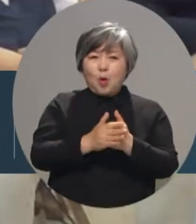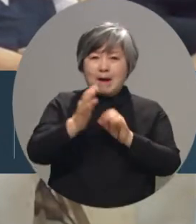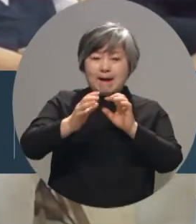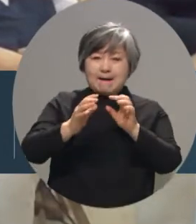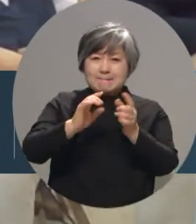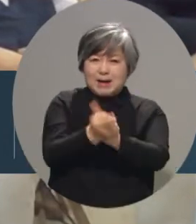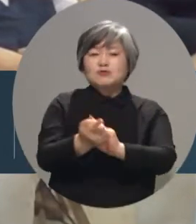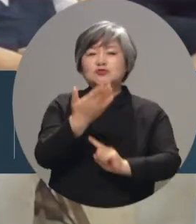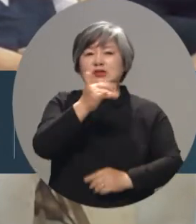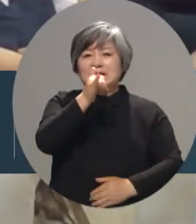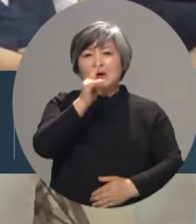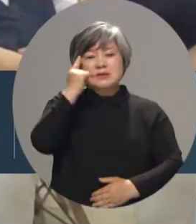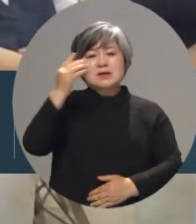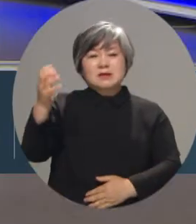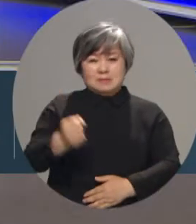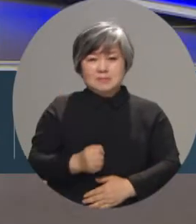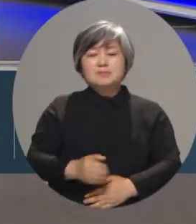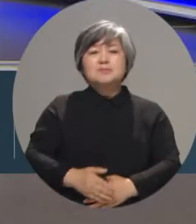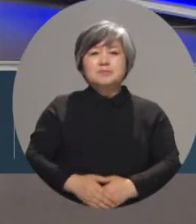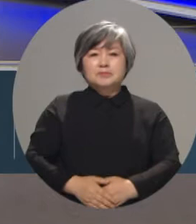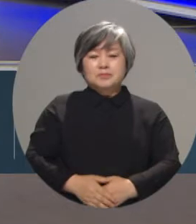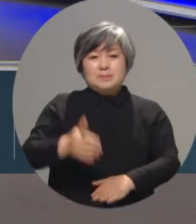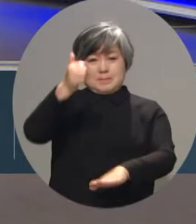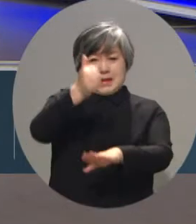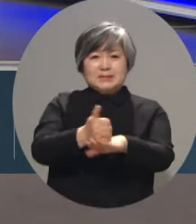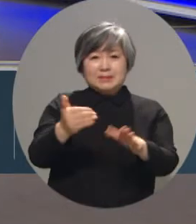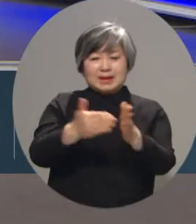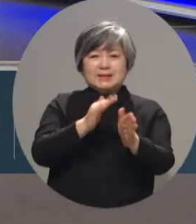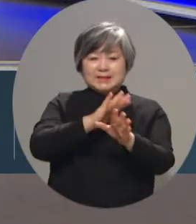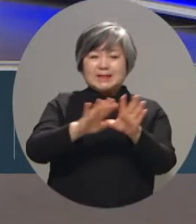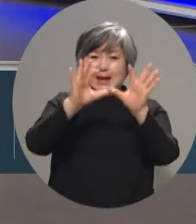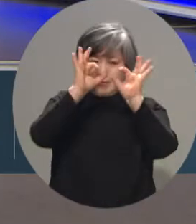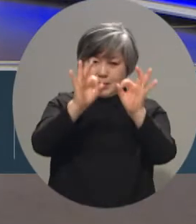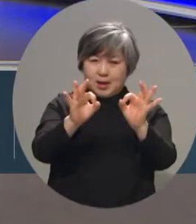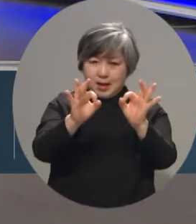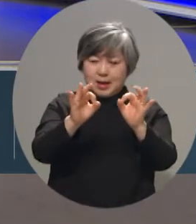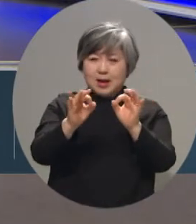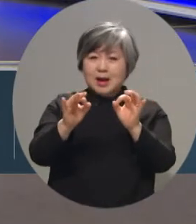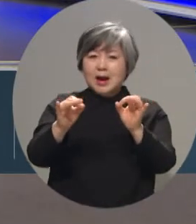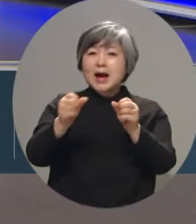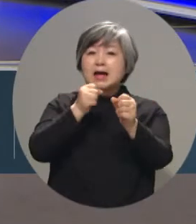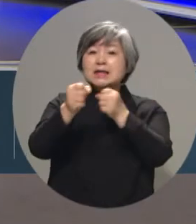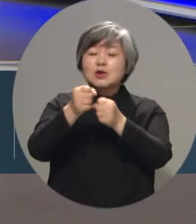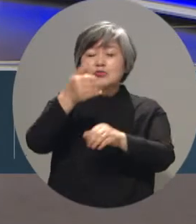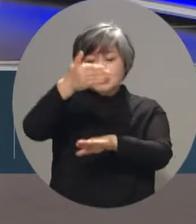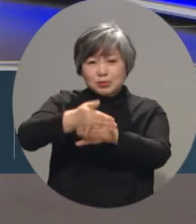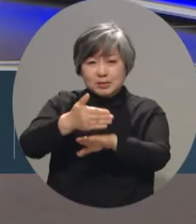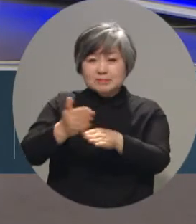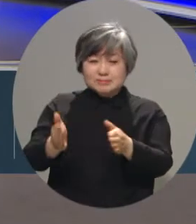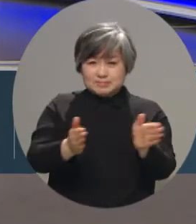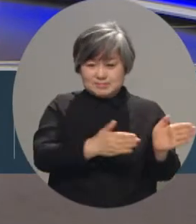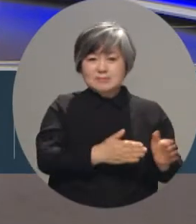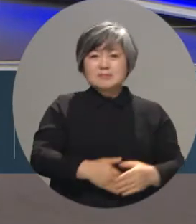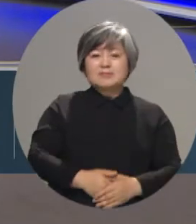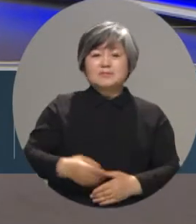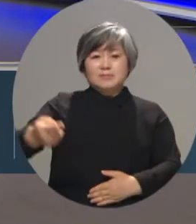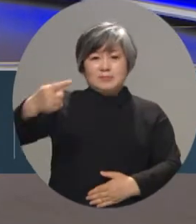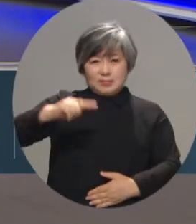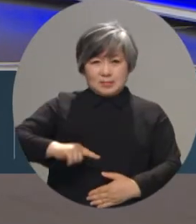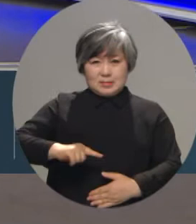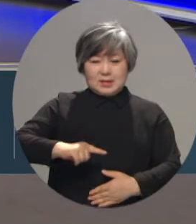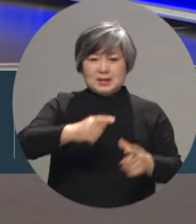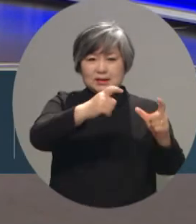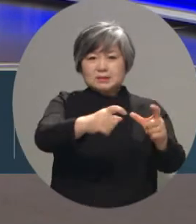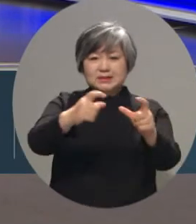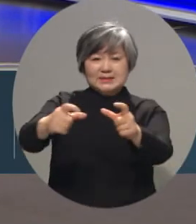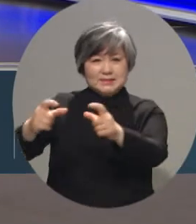있습니다. 네, 좋습니다. 예, 네. 끝까지 한번 살펴보도록 하겠습니다. 인터뷰 감사합니다. 네, 자, 이어서 이제 각